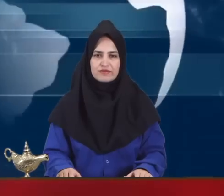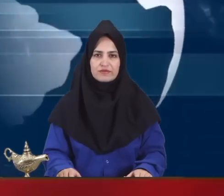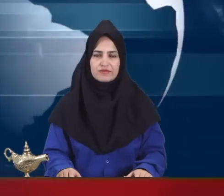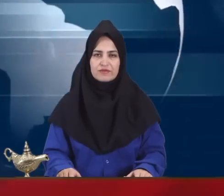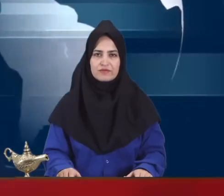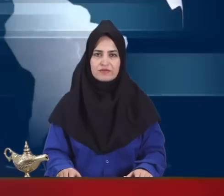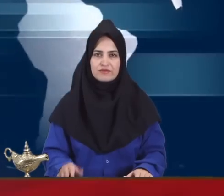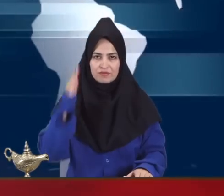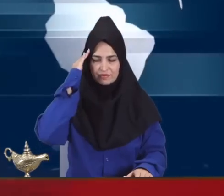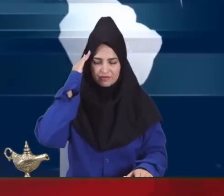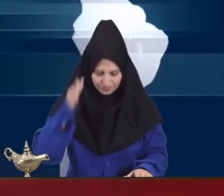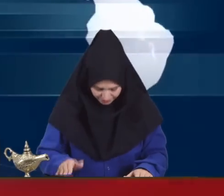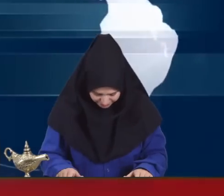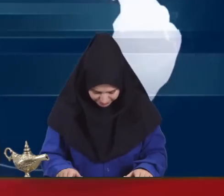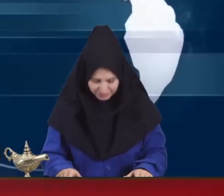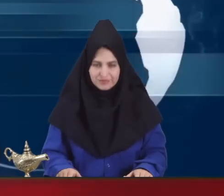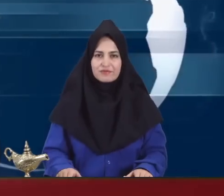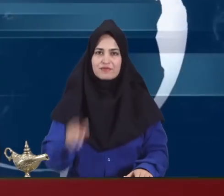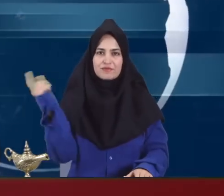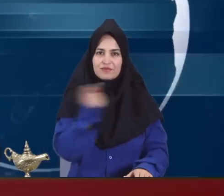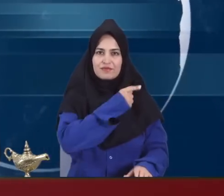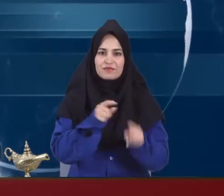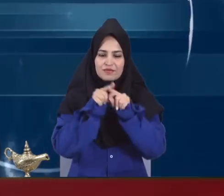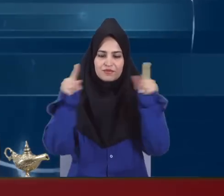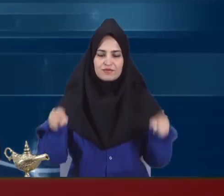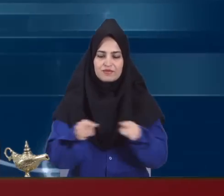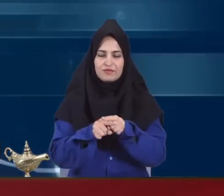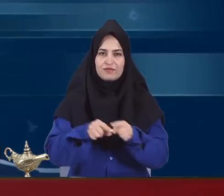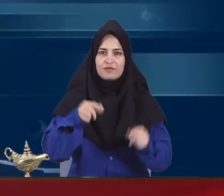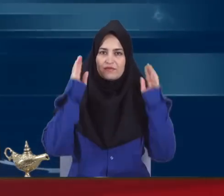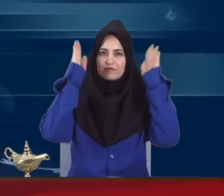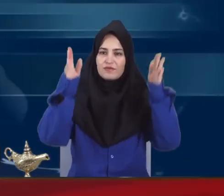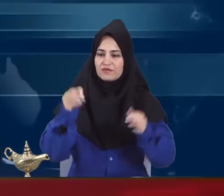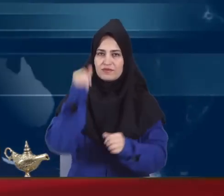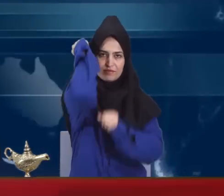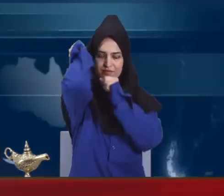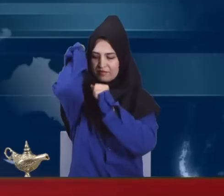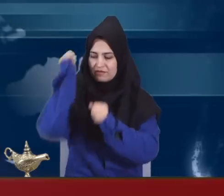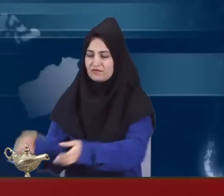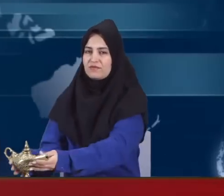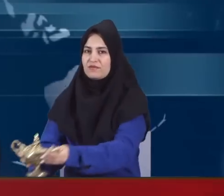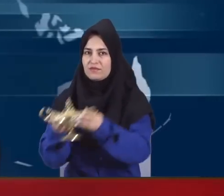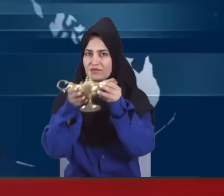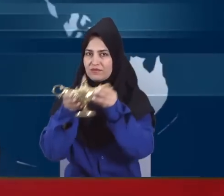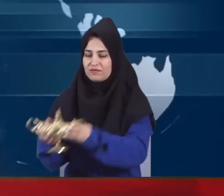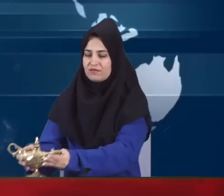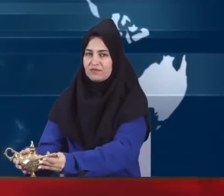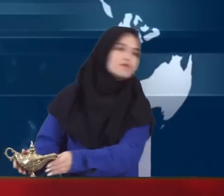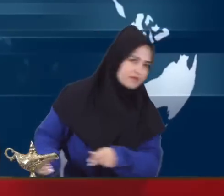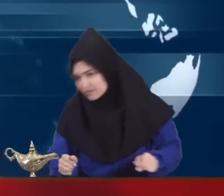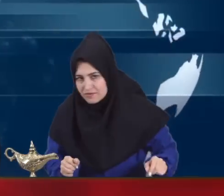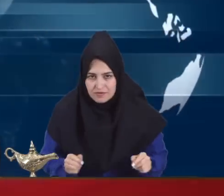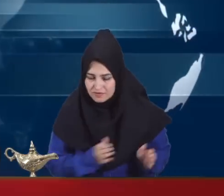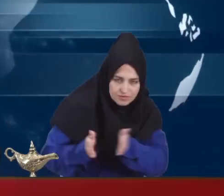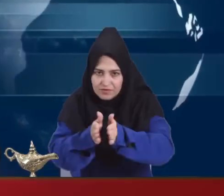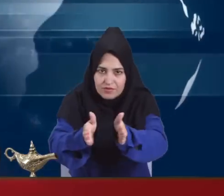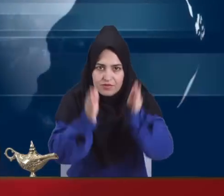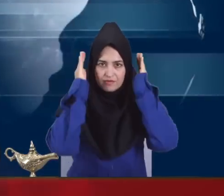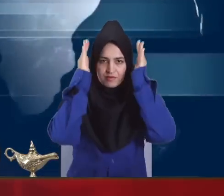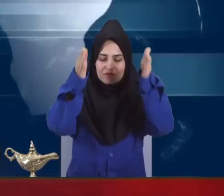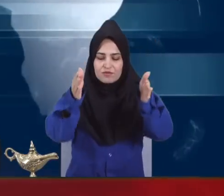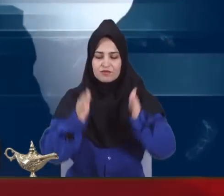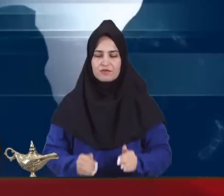با سلام، پس از مستند زیبای صدا و سیما درباره علی دایی و علی کریمی، زود نیوز با تایید این